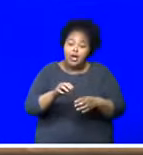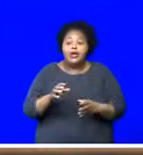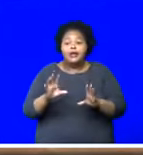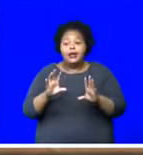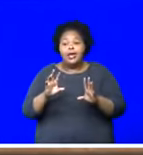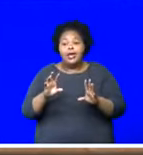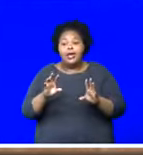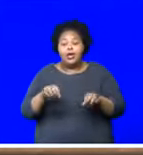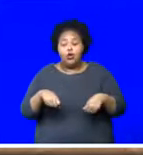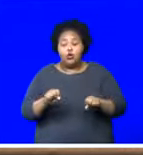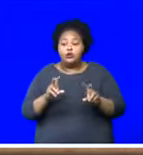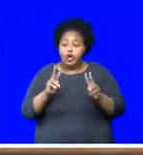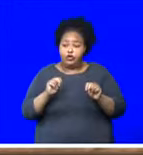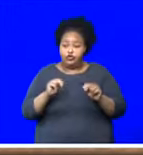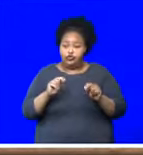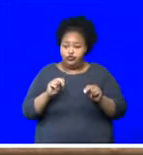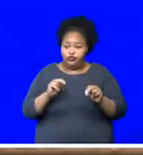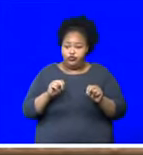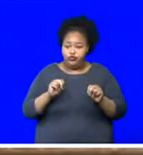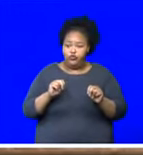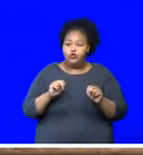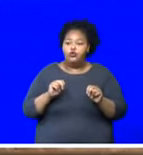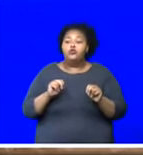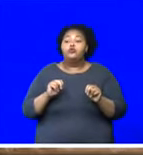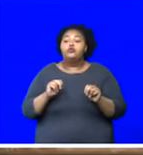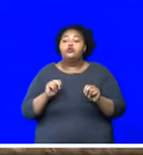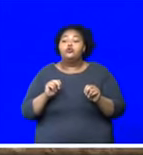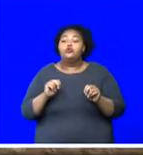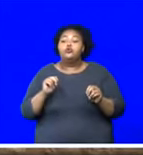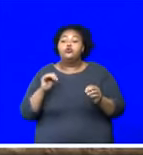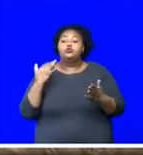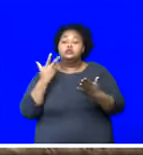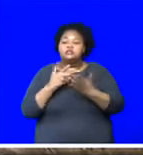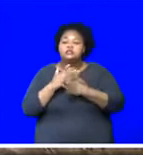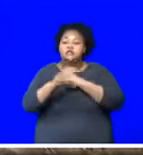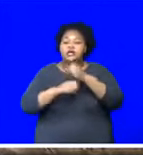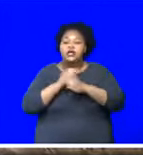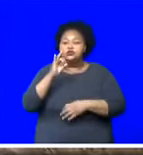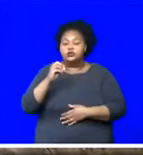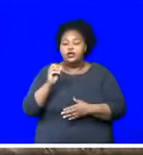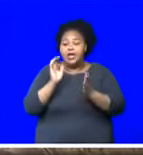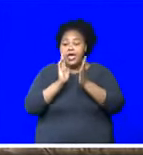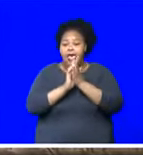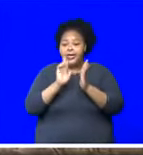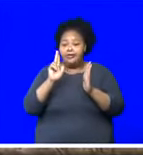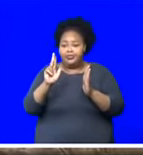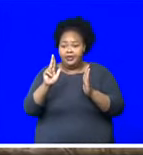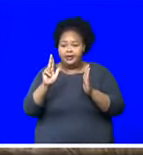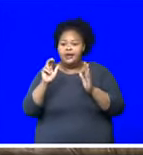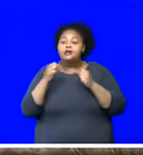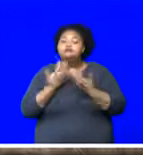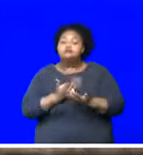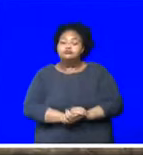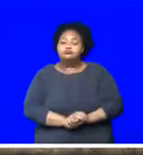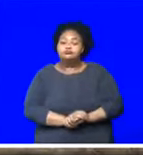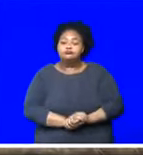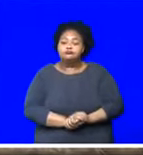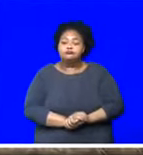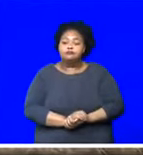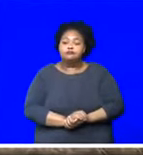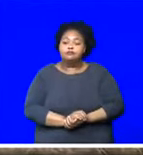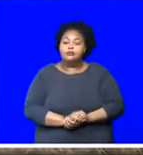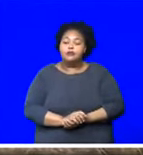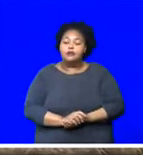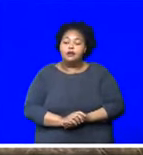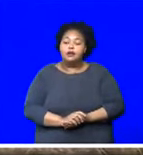wekubuthwa kwemasotsha kusukela yabakhona ngeminyaka wa-2018. Imvuna yakule nkundla Sibongile Motha